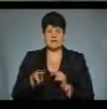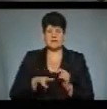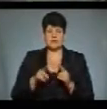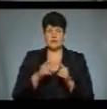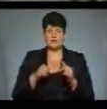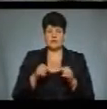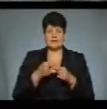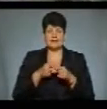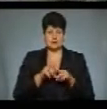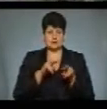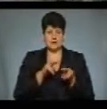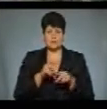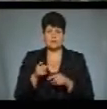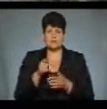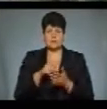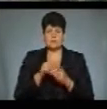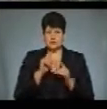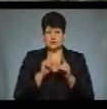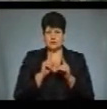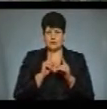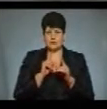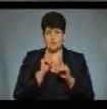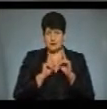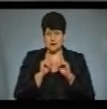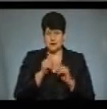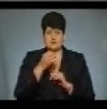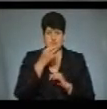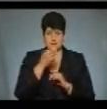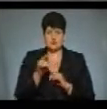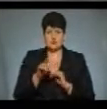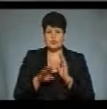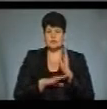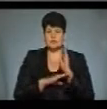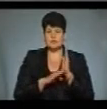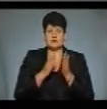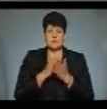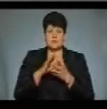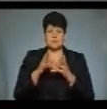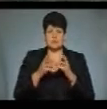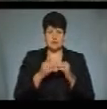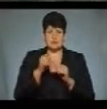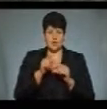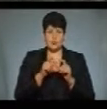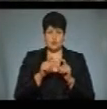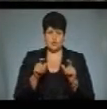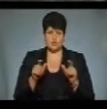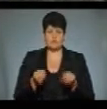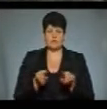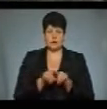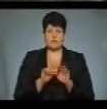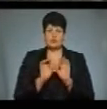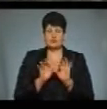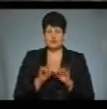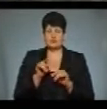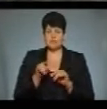відділу технагляду Тернопільської міської ради Олега Вітика. Він повідомив, що дерево знаходиться на балансі його установи. Також розповів, що